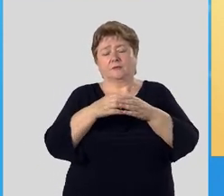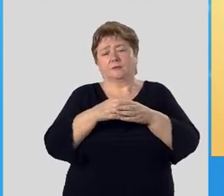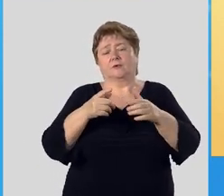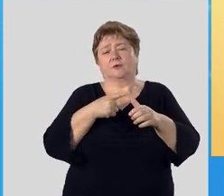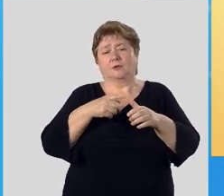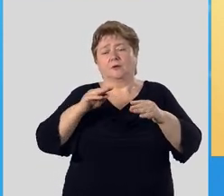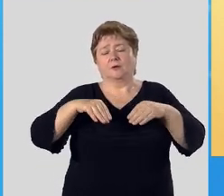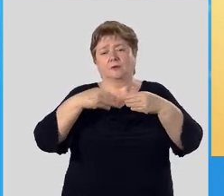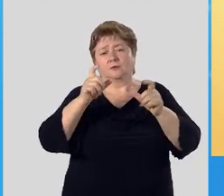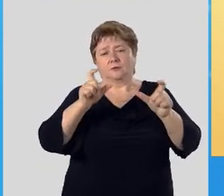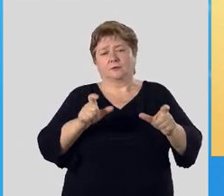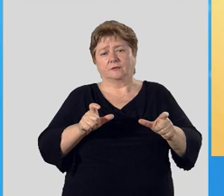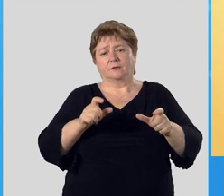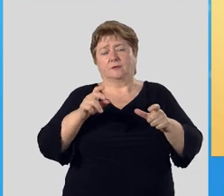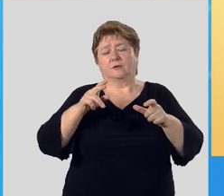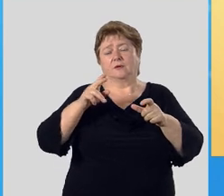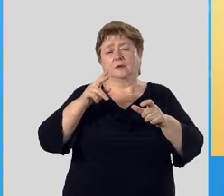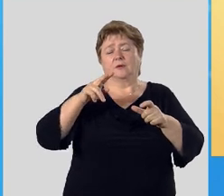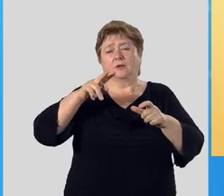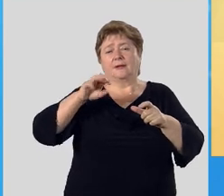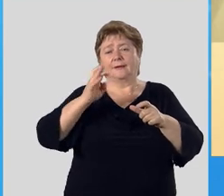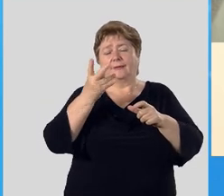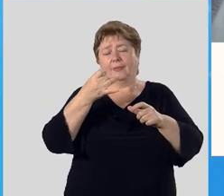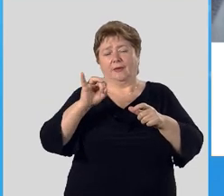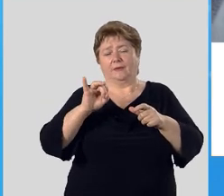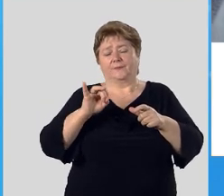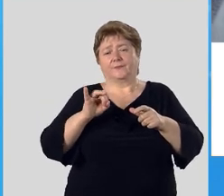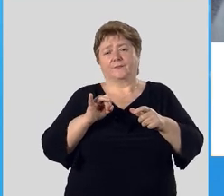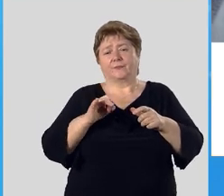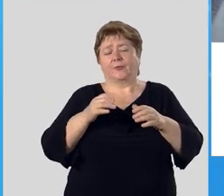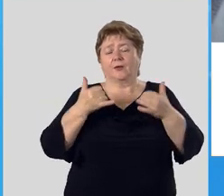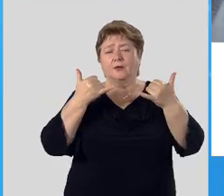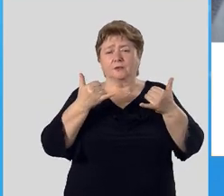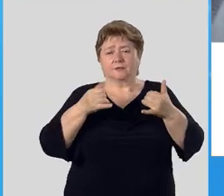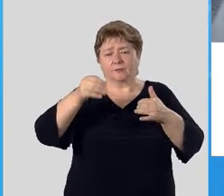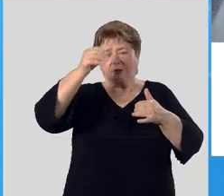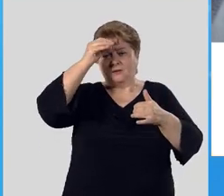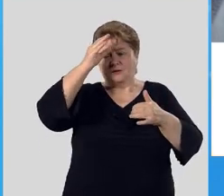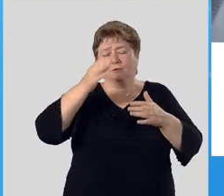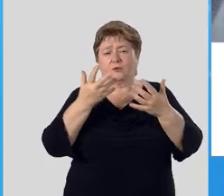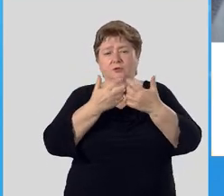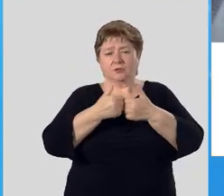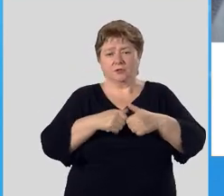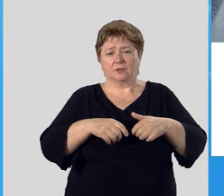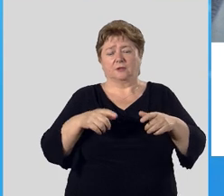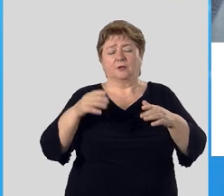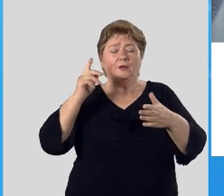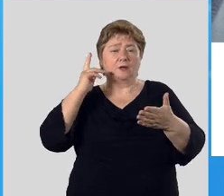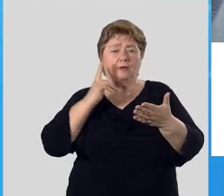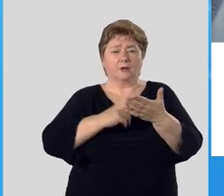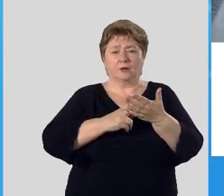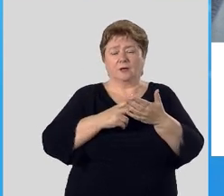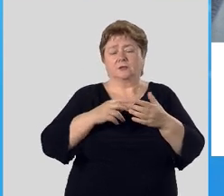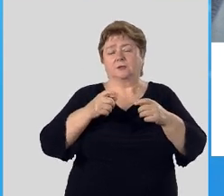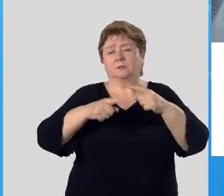дал человеку карл линней современная наука считает доказанным